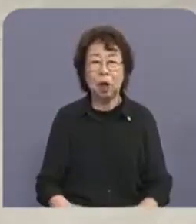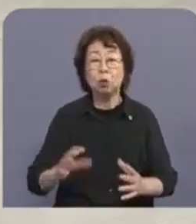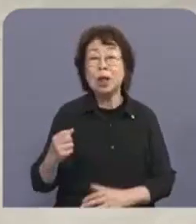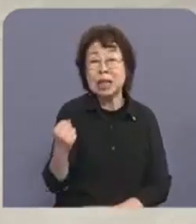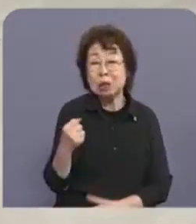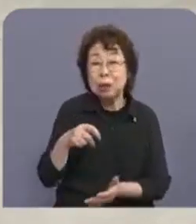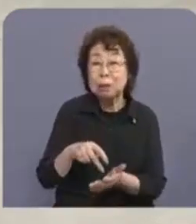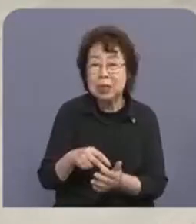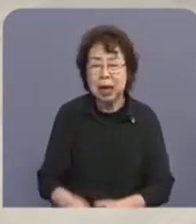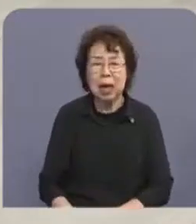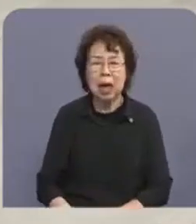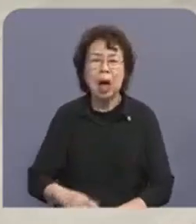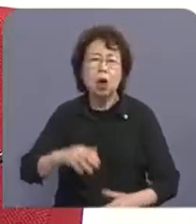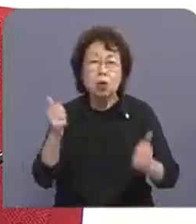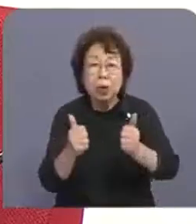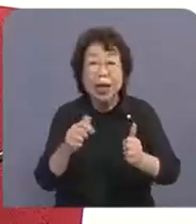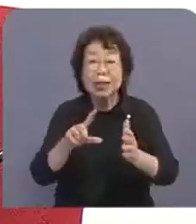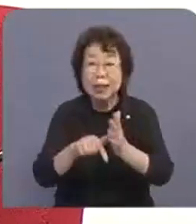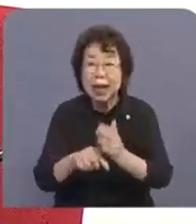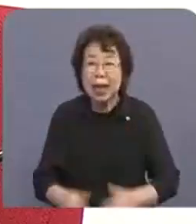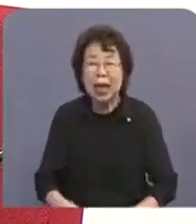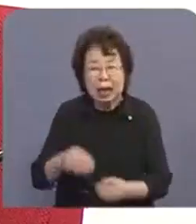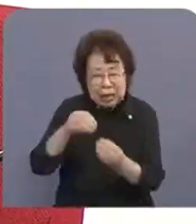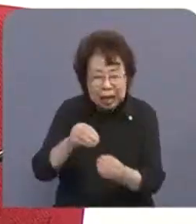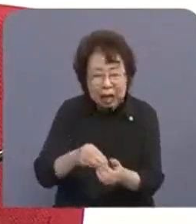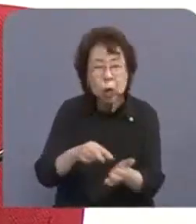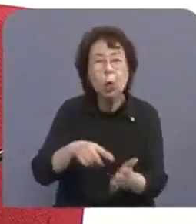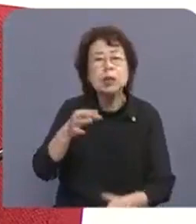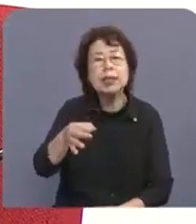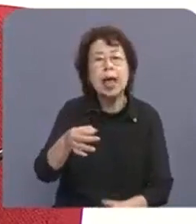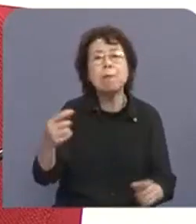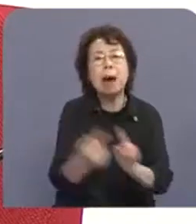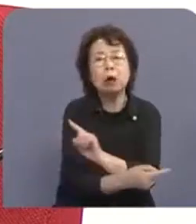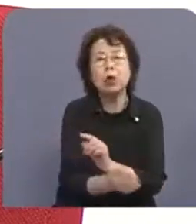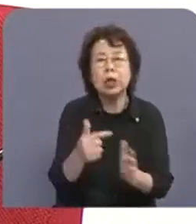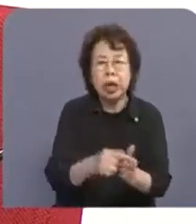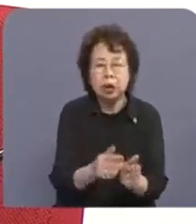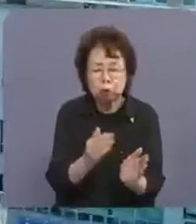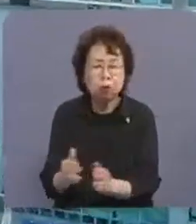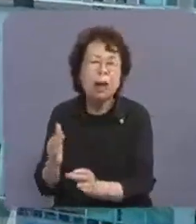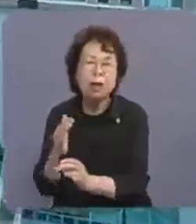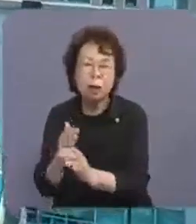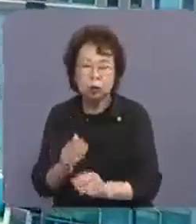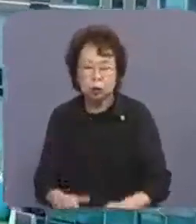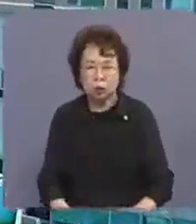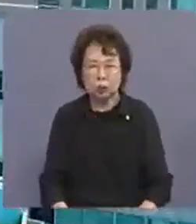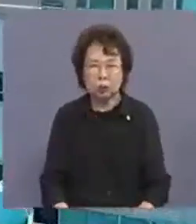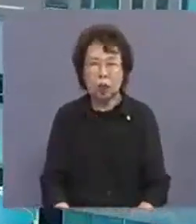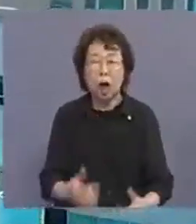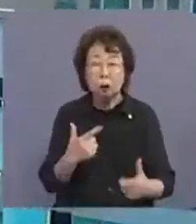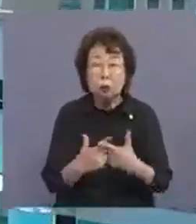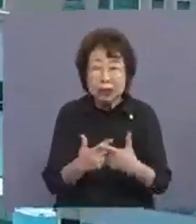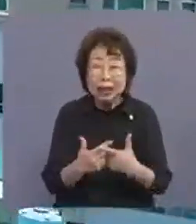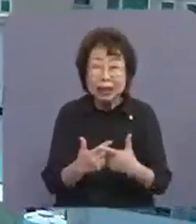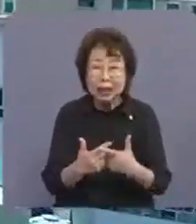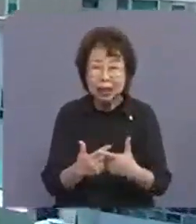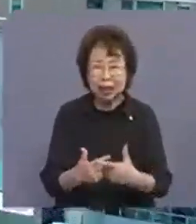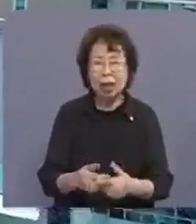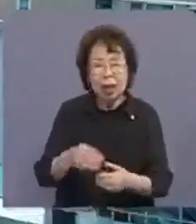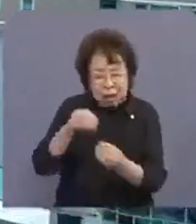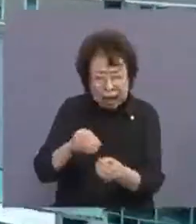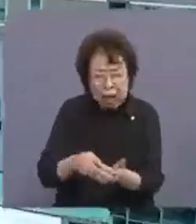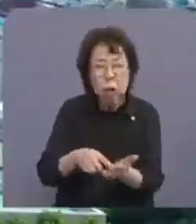국민의힘도 22대 정기국회에서 상속세 개편 입법안을 준비 중입니다. 이와 관련해 부산 상인은